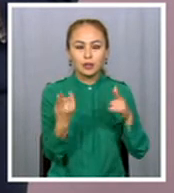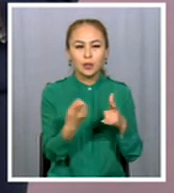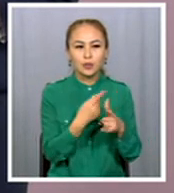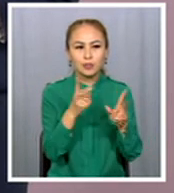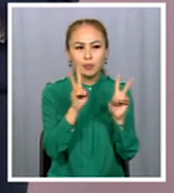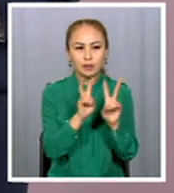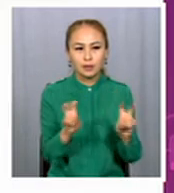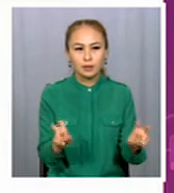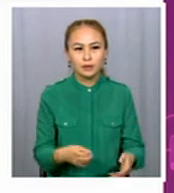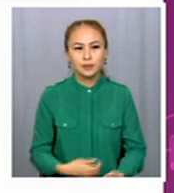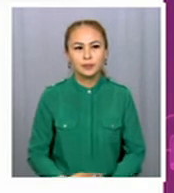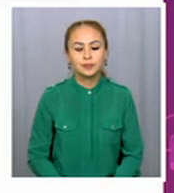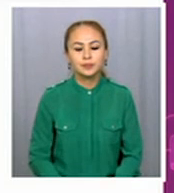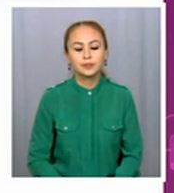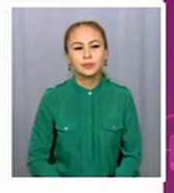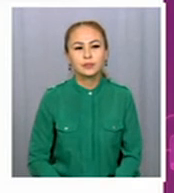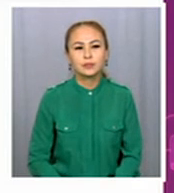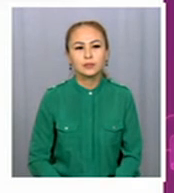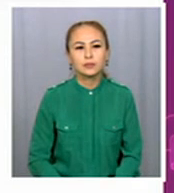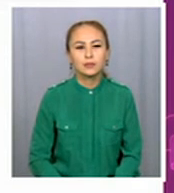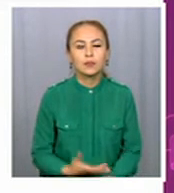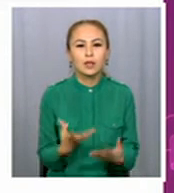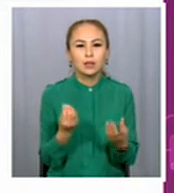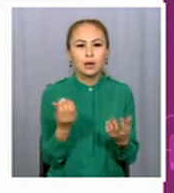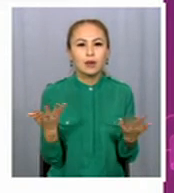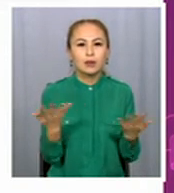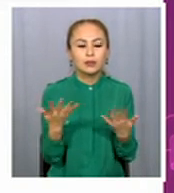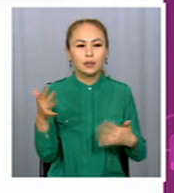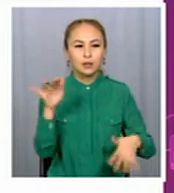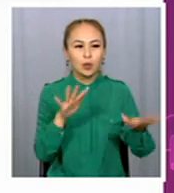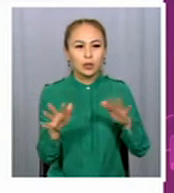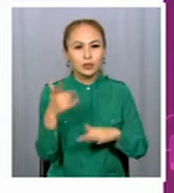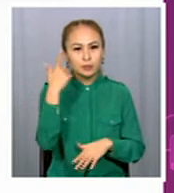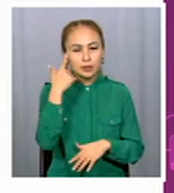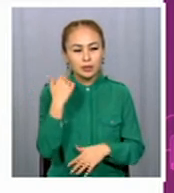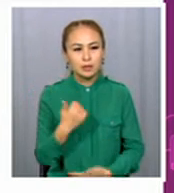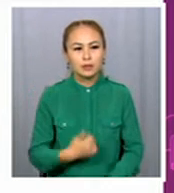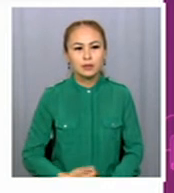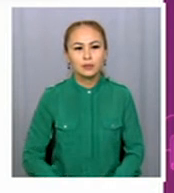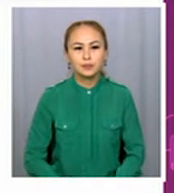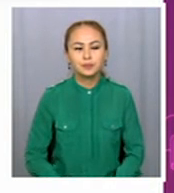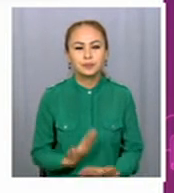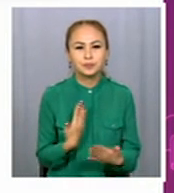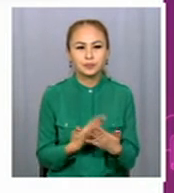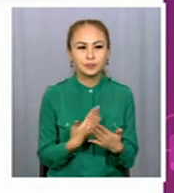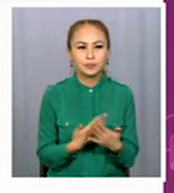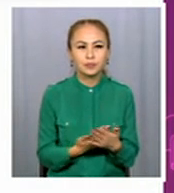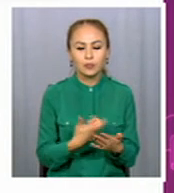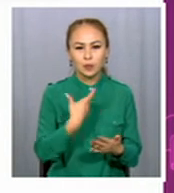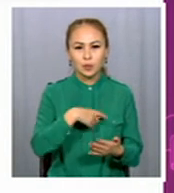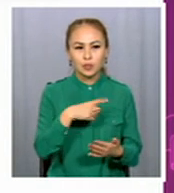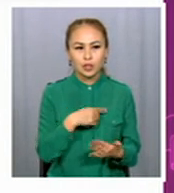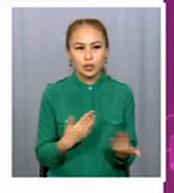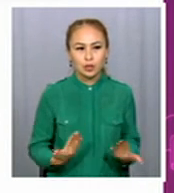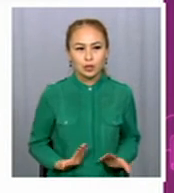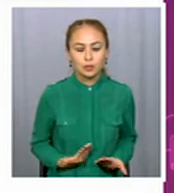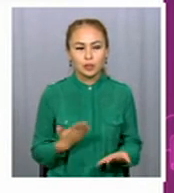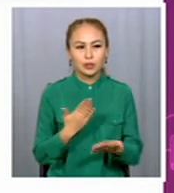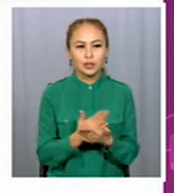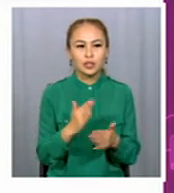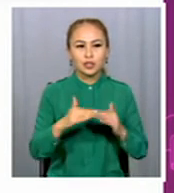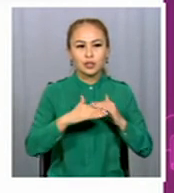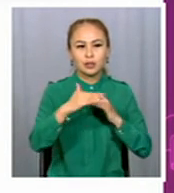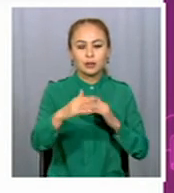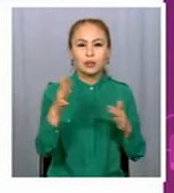атаған. Тағы қандай тауларды білесіңдер? Мысалы, өздерің тұрып жатқан жерде тау бар